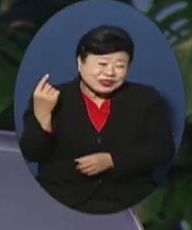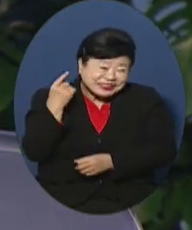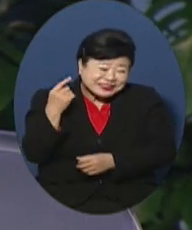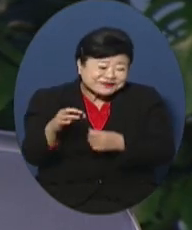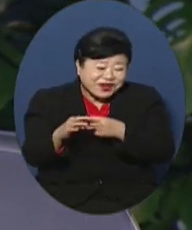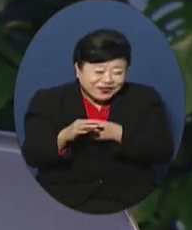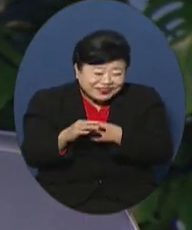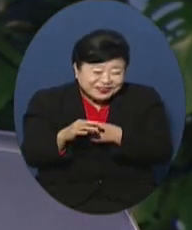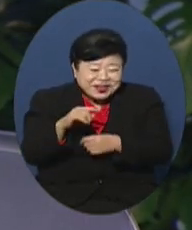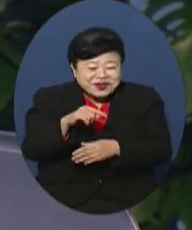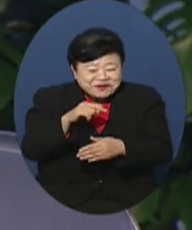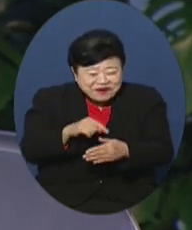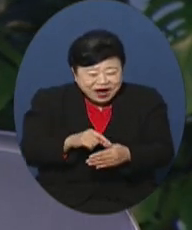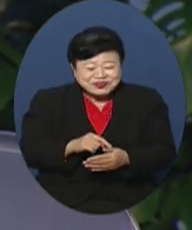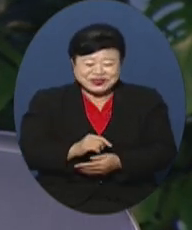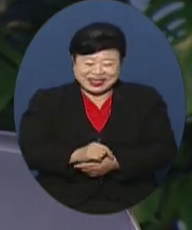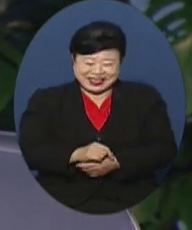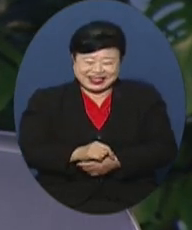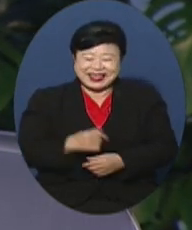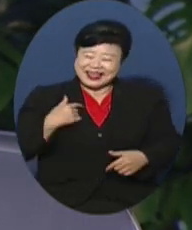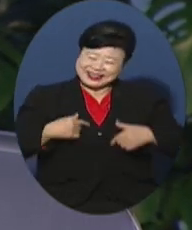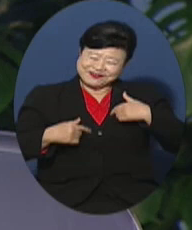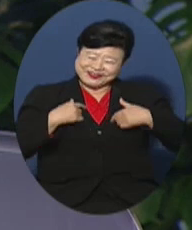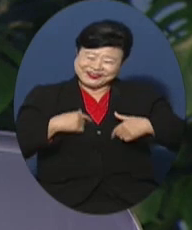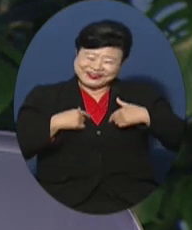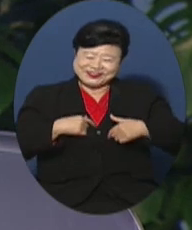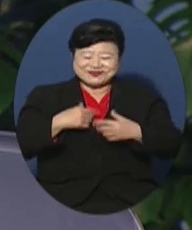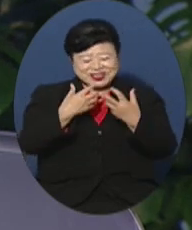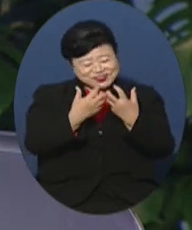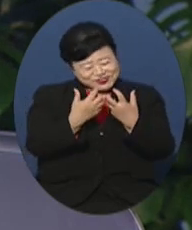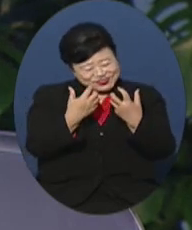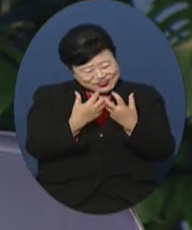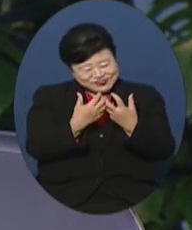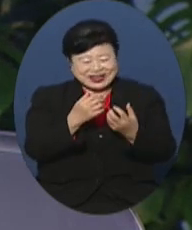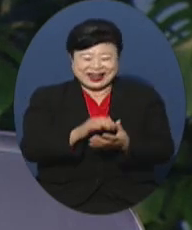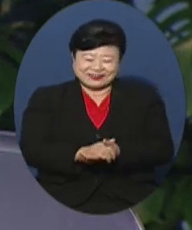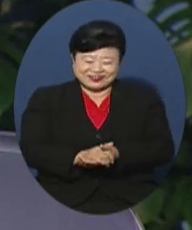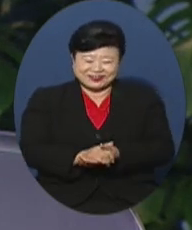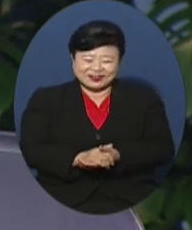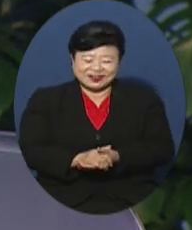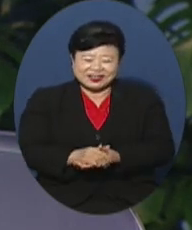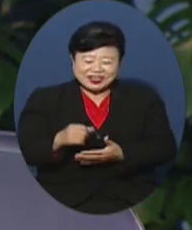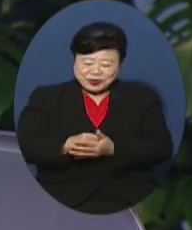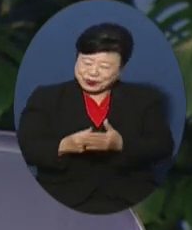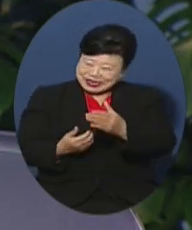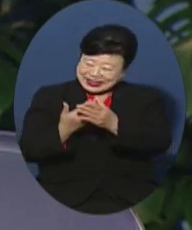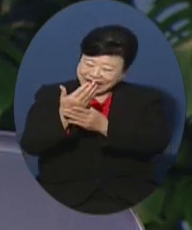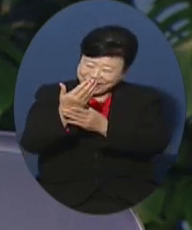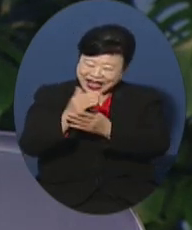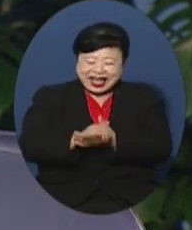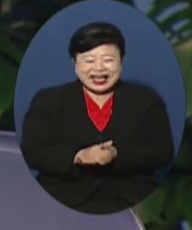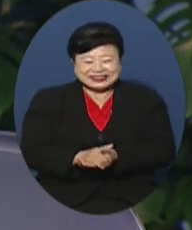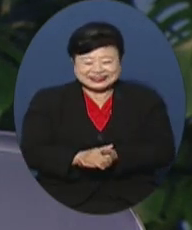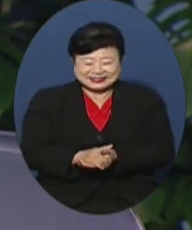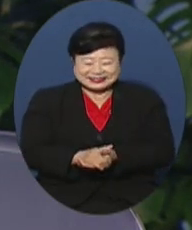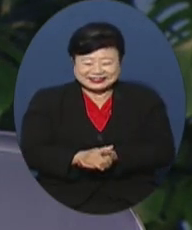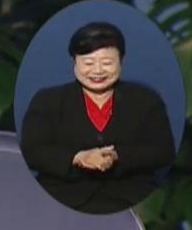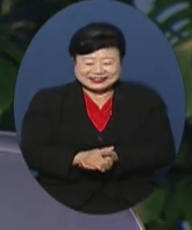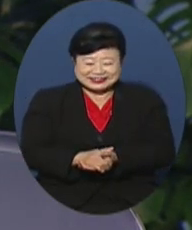들으면 내 마음 속에 기쁨이 충만하고 용기가 생겨나고